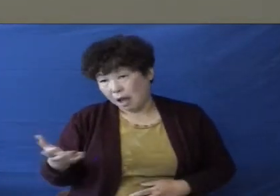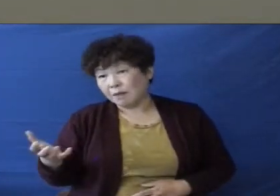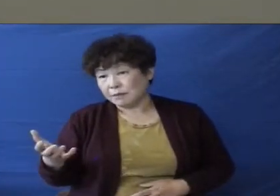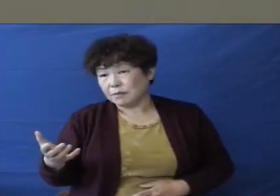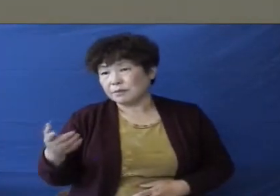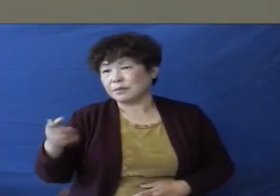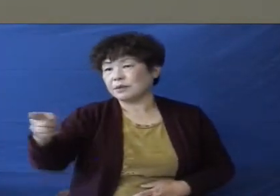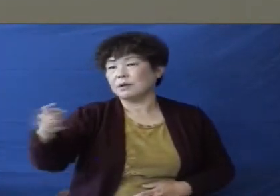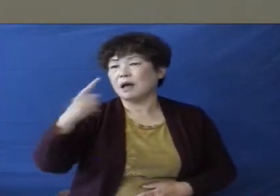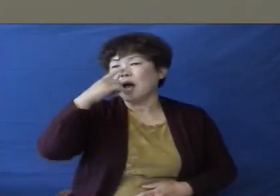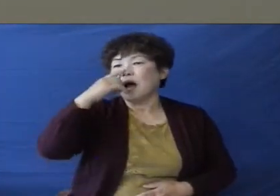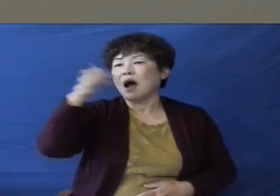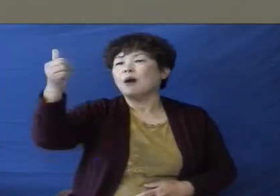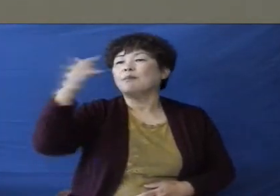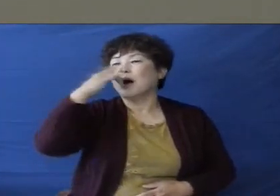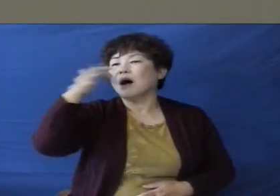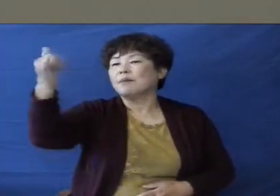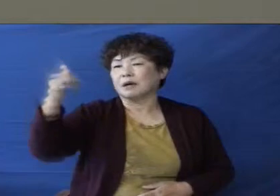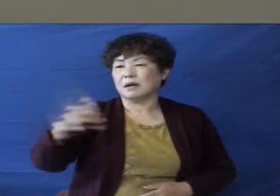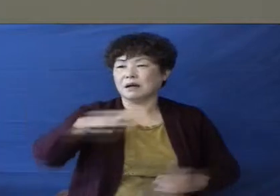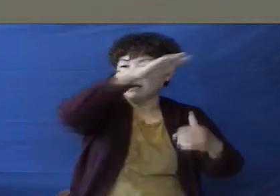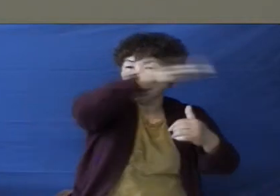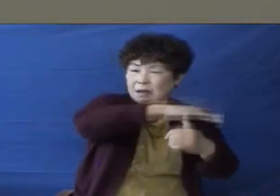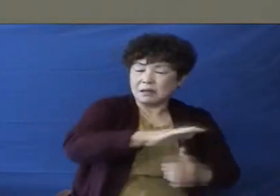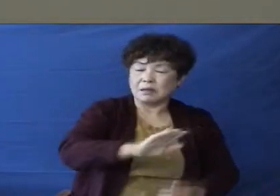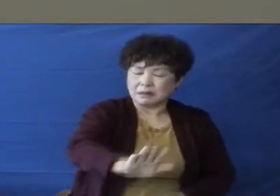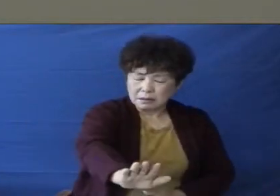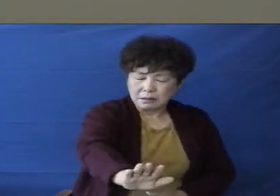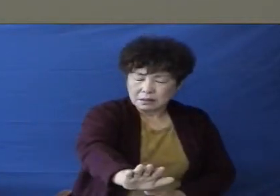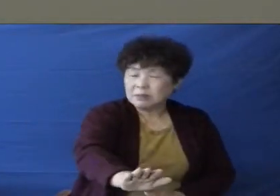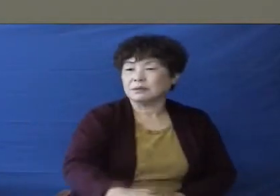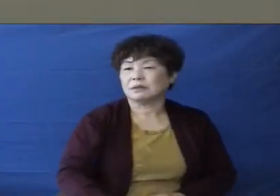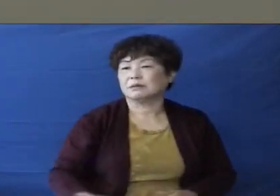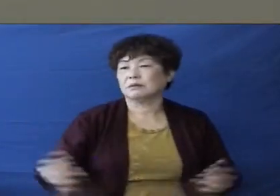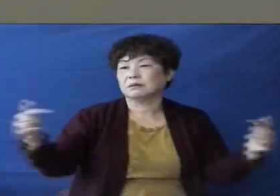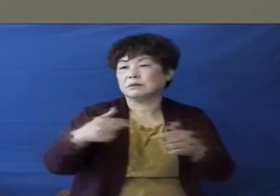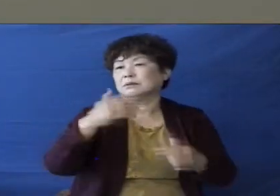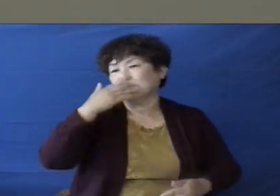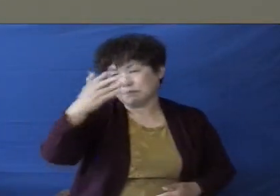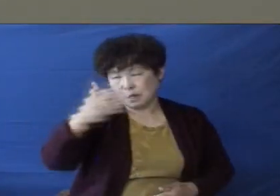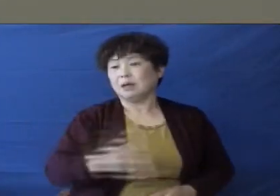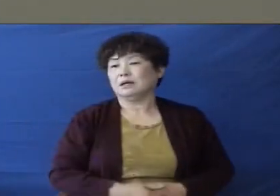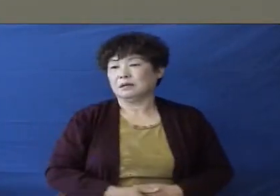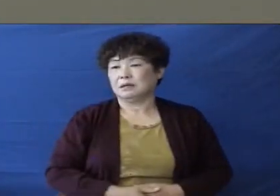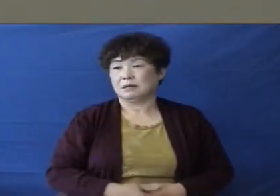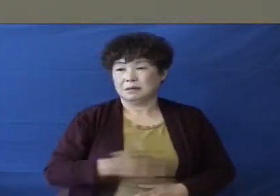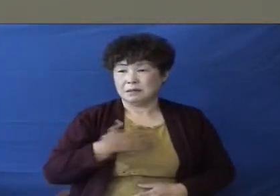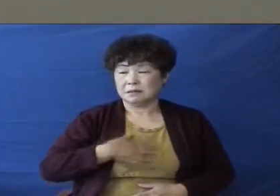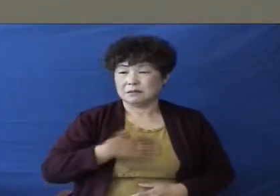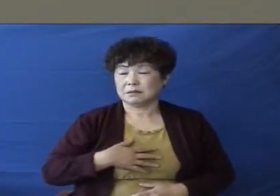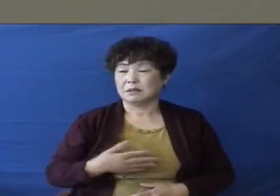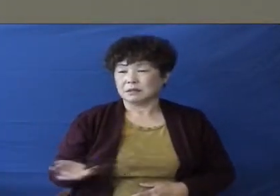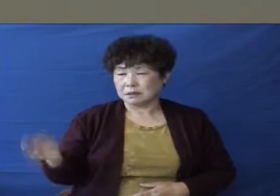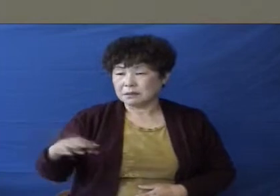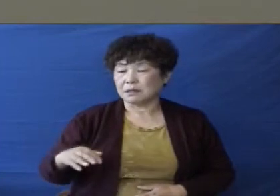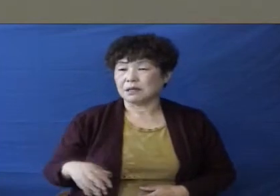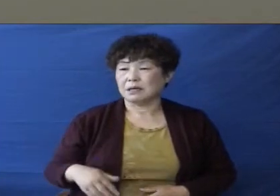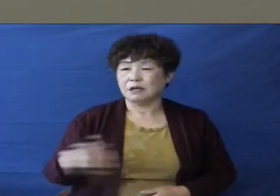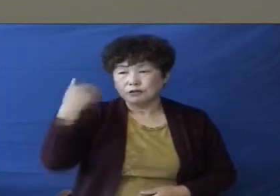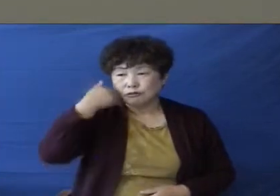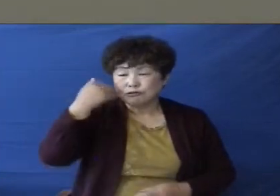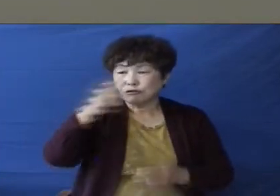있을것 같애 이런 은사를 받으면 꼭 무슨 일이 일어나요 교만 해지고 이게 또